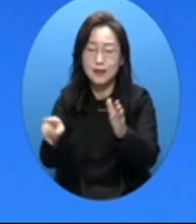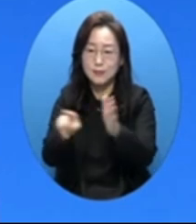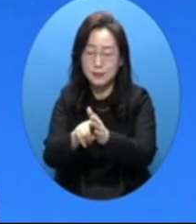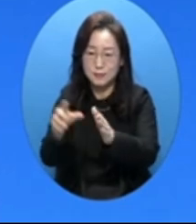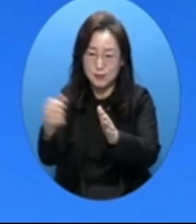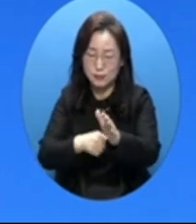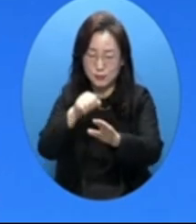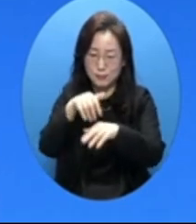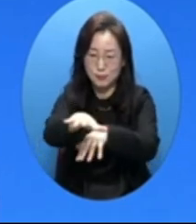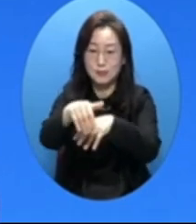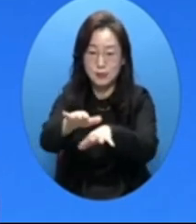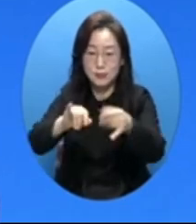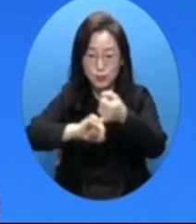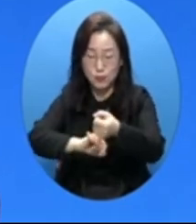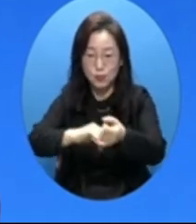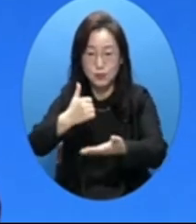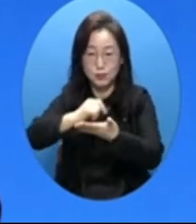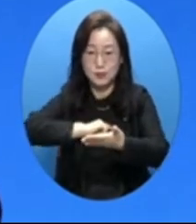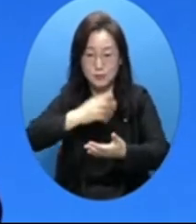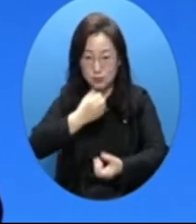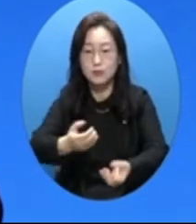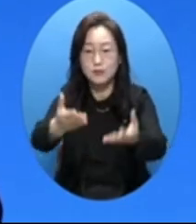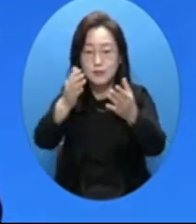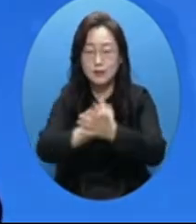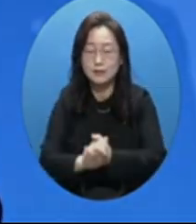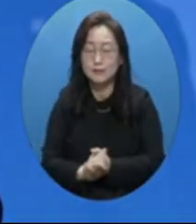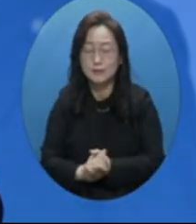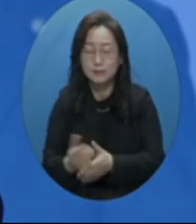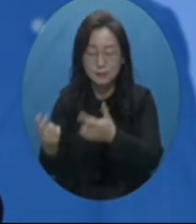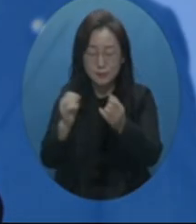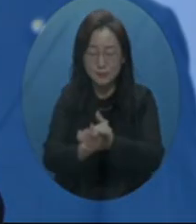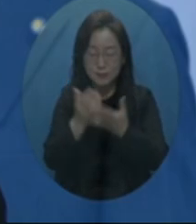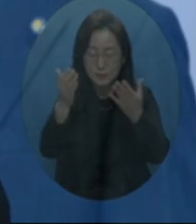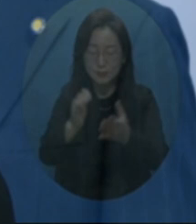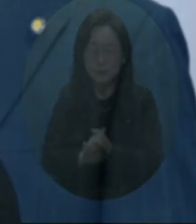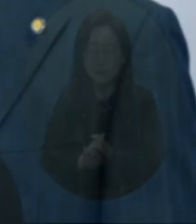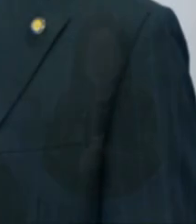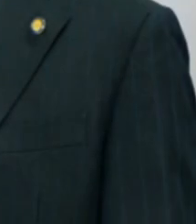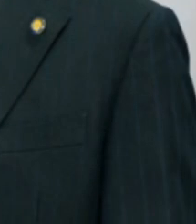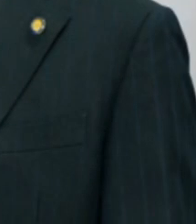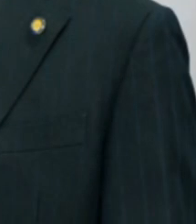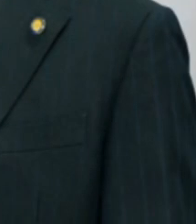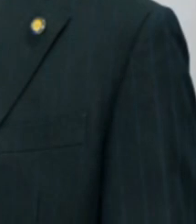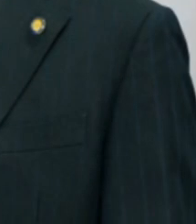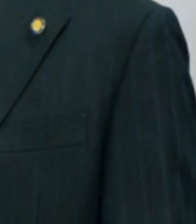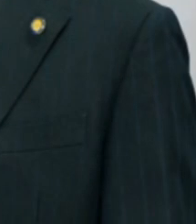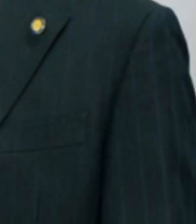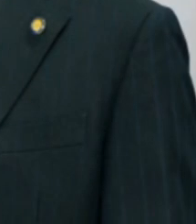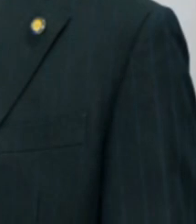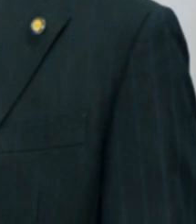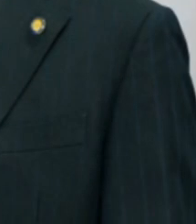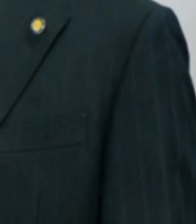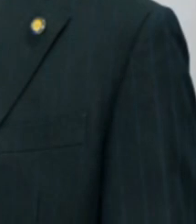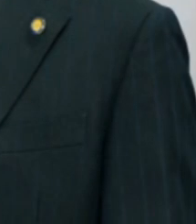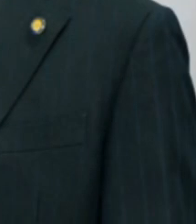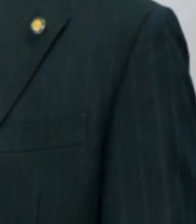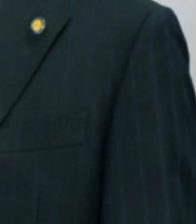믿음의 전제를 해나가는 여러분 모두가 되시기를 주님의 이름으로 축원합니다 기도하겠습니다 사랑과 은혜